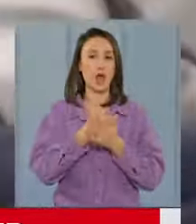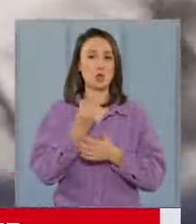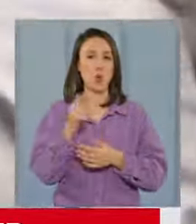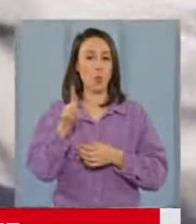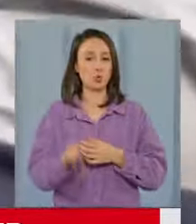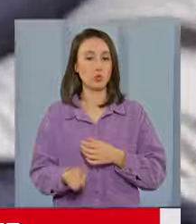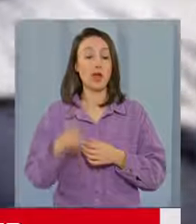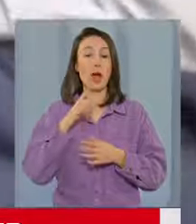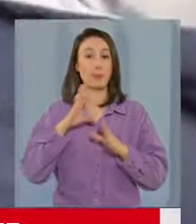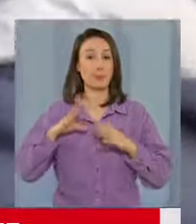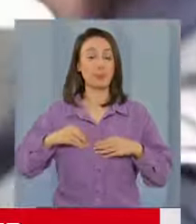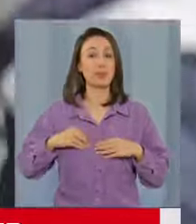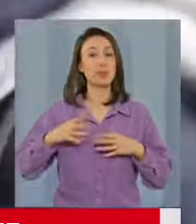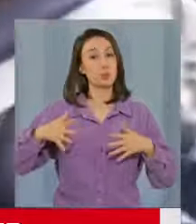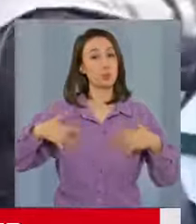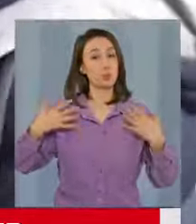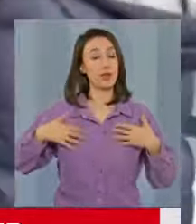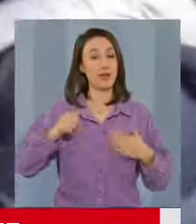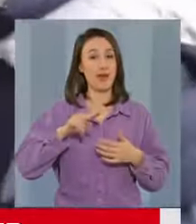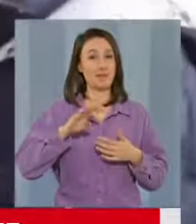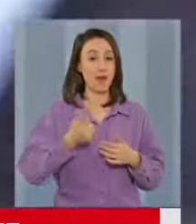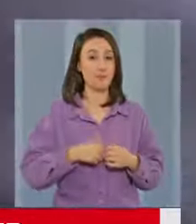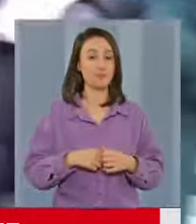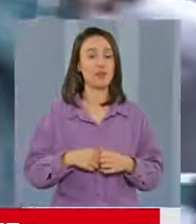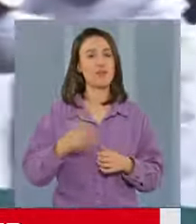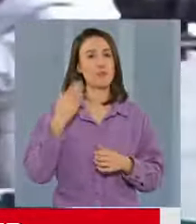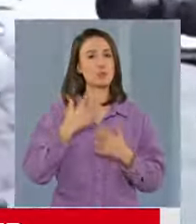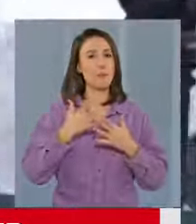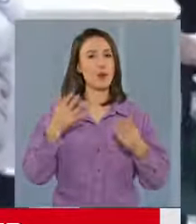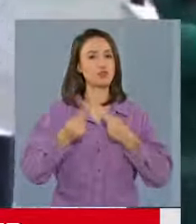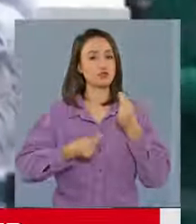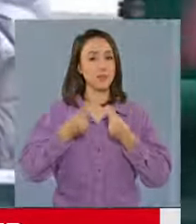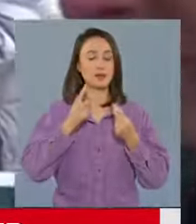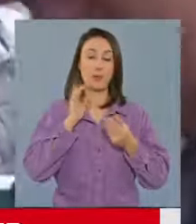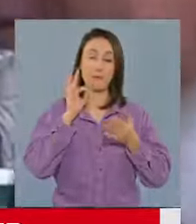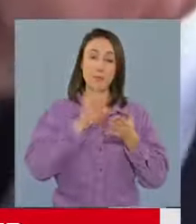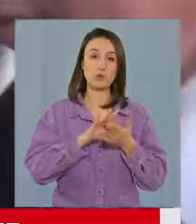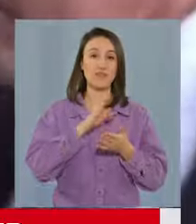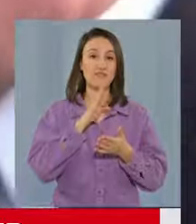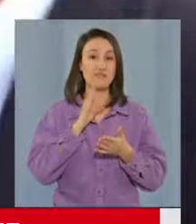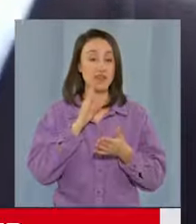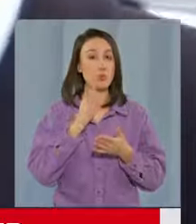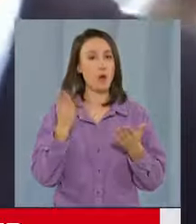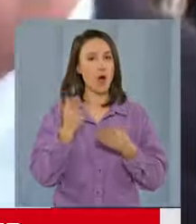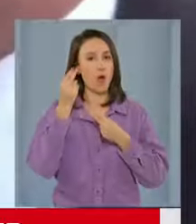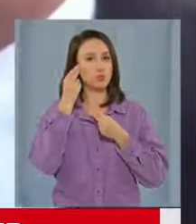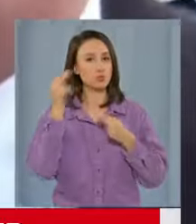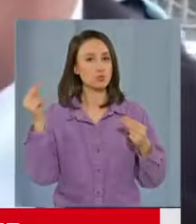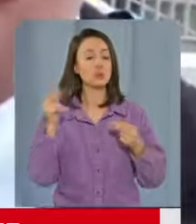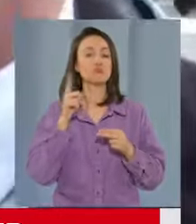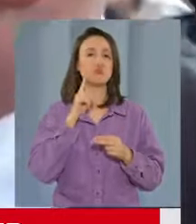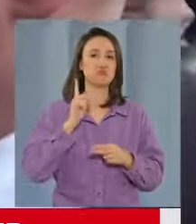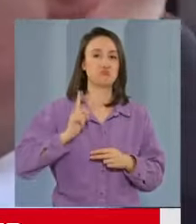luni a fost primită cu entuziasm de Nadia Comăneci. Fosta mare gimnastă a postat un mesaj pe Facebook în care anunță că